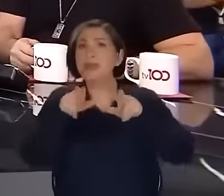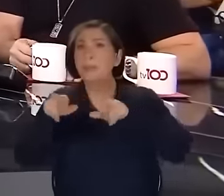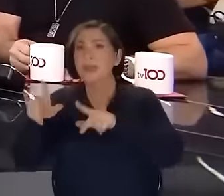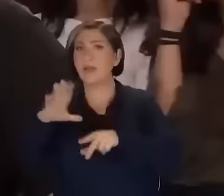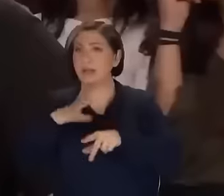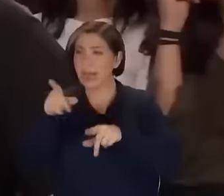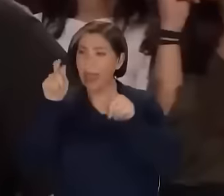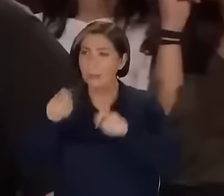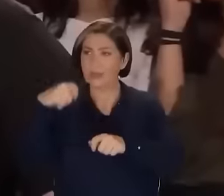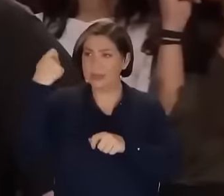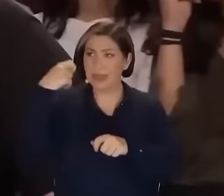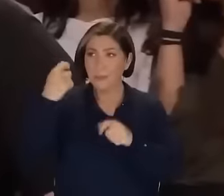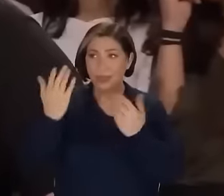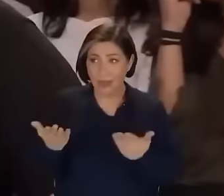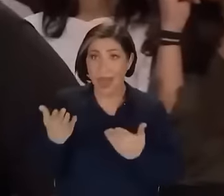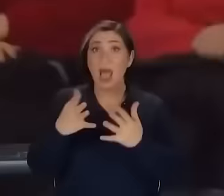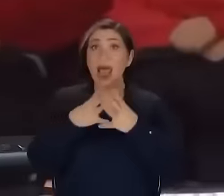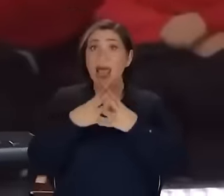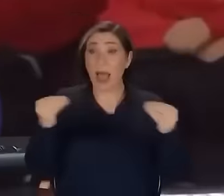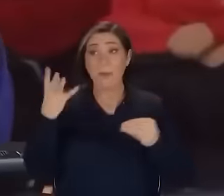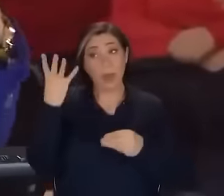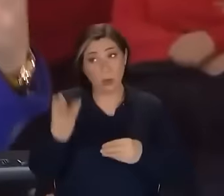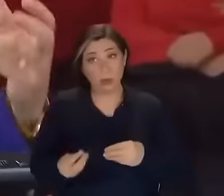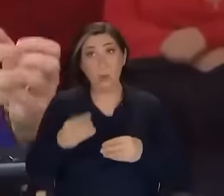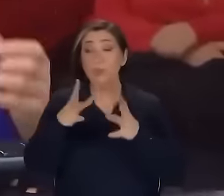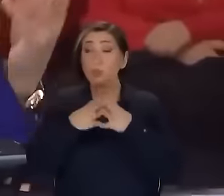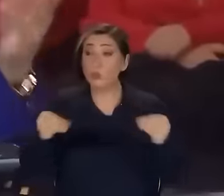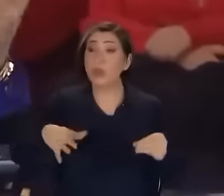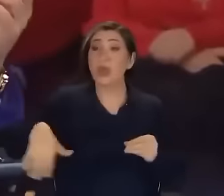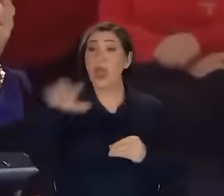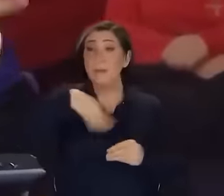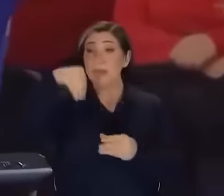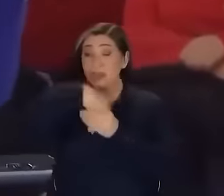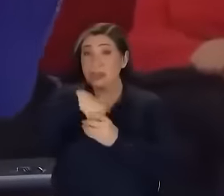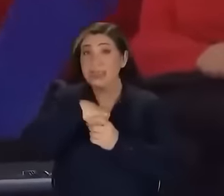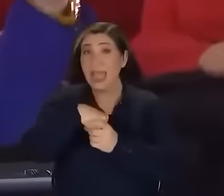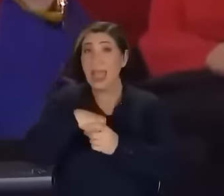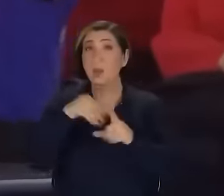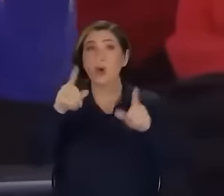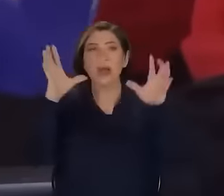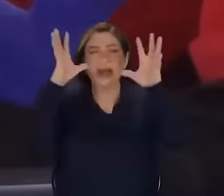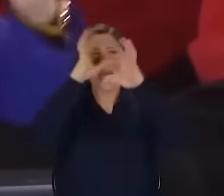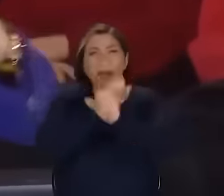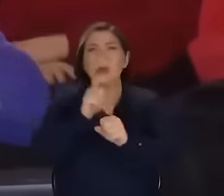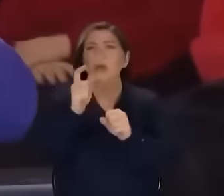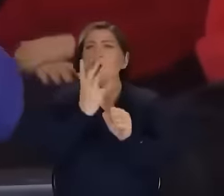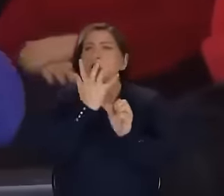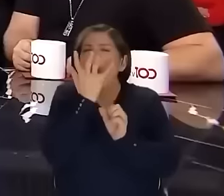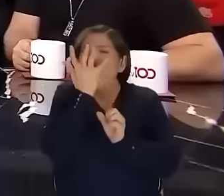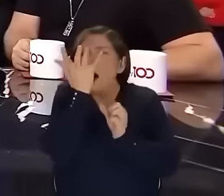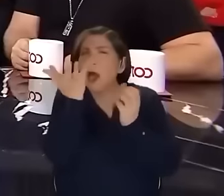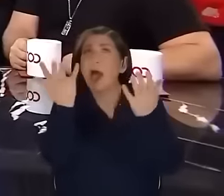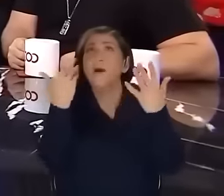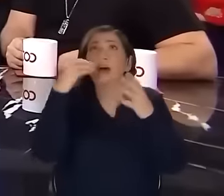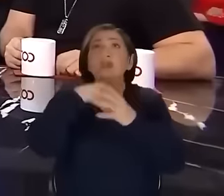var senin yaptığın sinemada da. Ve kaybeden olacak, bütün bu kaybedenler içerisinde, bu karanlık, bu sisli